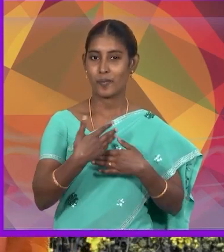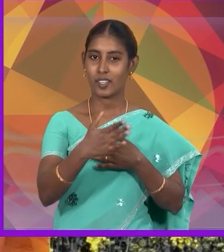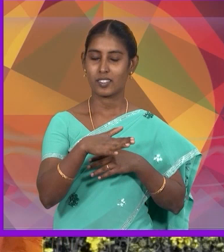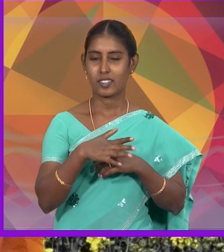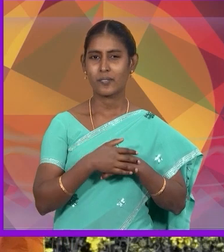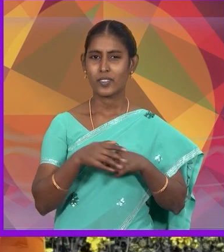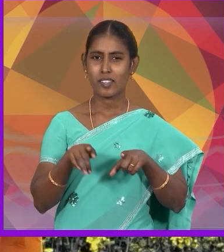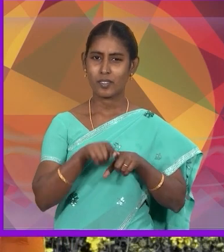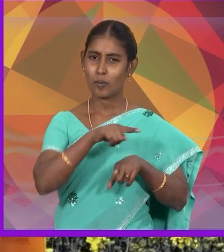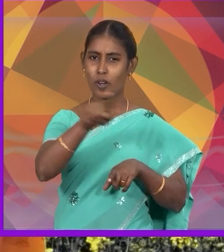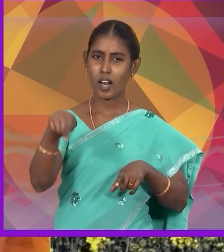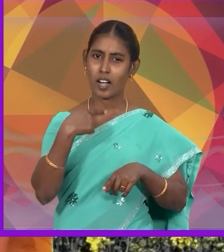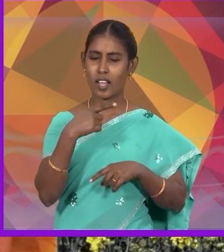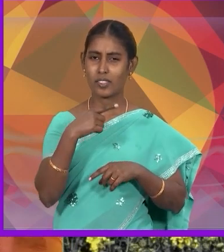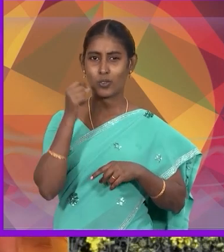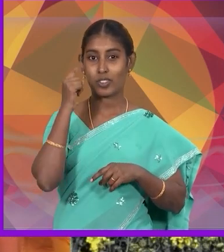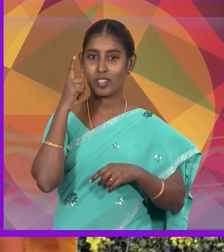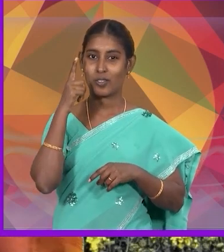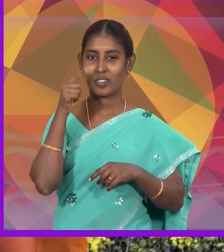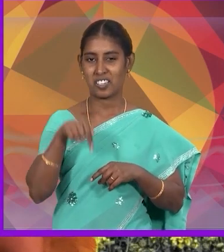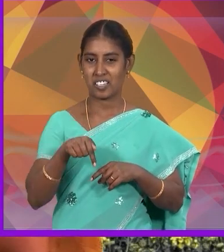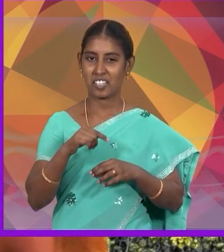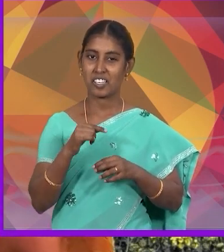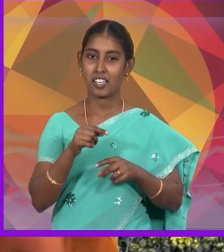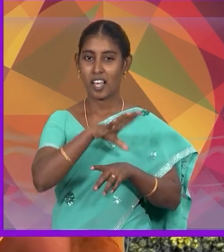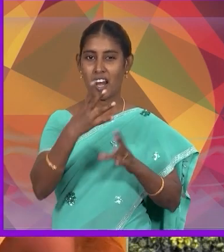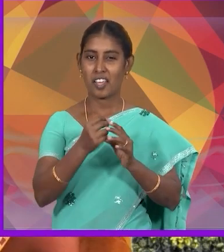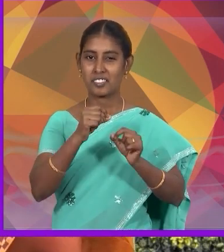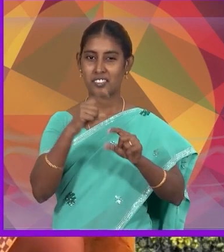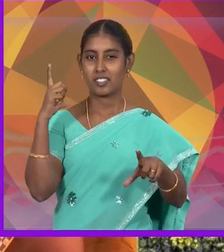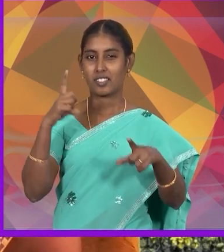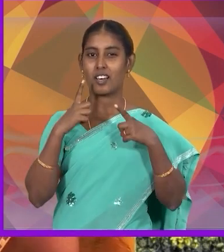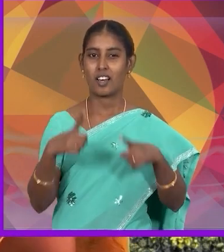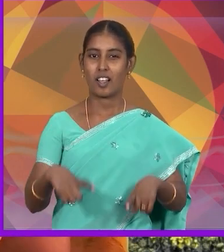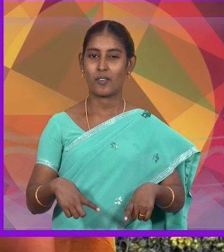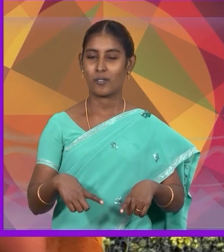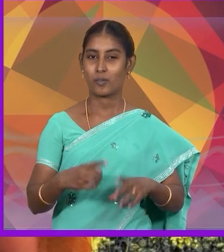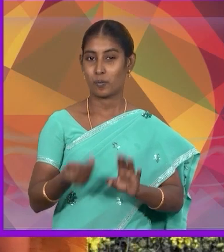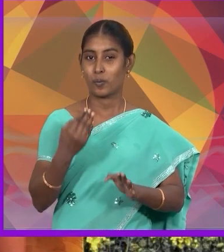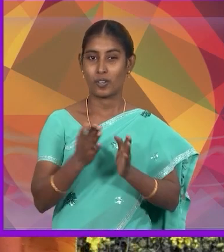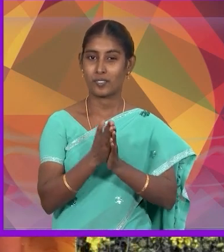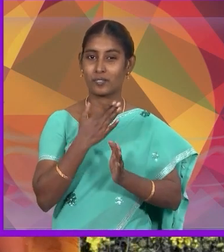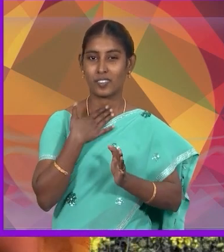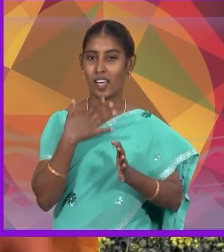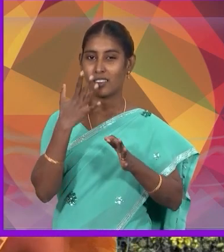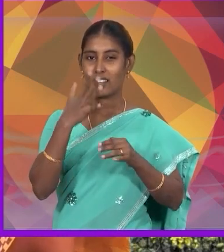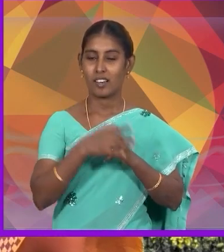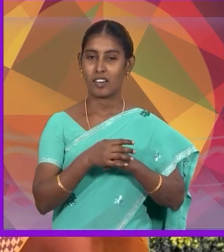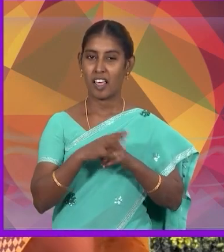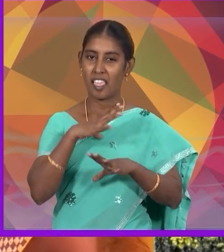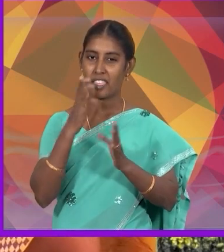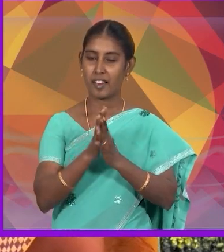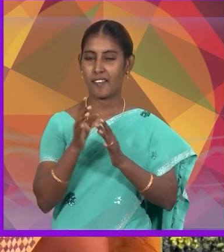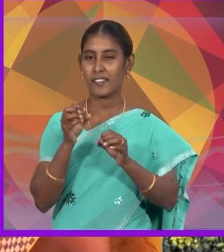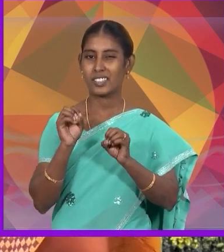இன்னைக்கு உங்களுக்கே தெரிஞ்சிருக்கும் உண்மைதாங்க. நிறைய நகர வாழ் மக்களே வந்து விவசாயத்துக்கு திரும்பியிருக்காங்க. மேலும் அவங்க